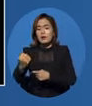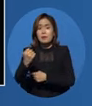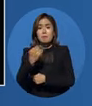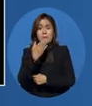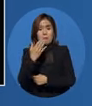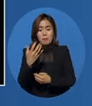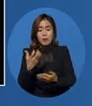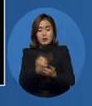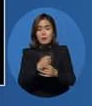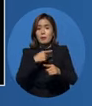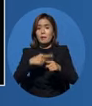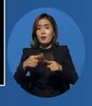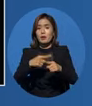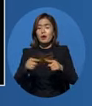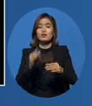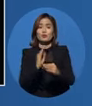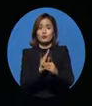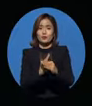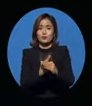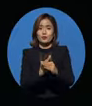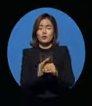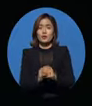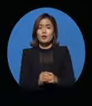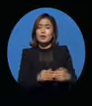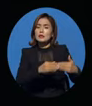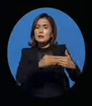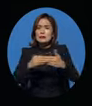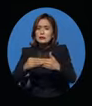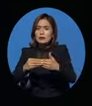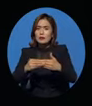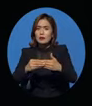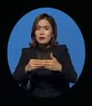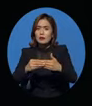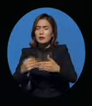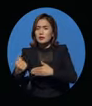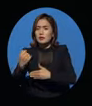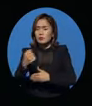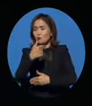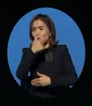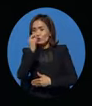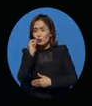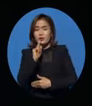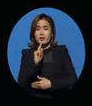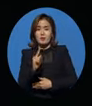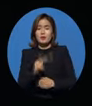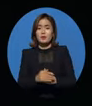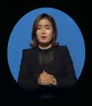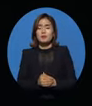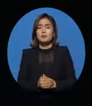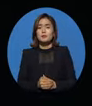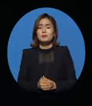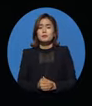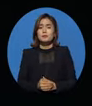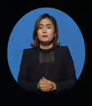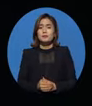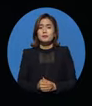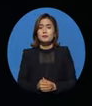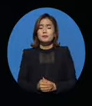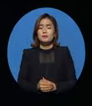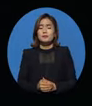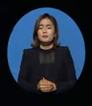있다 이렇게 평가를 하면서도 리더쉽이 좀 불안하다 는 그런 말이 있습니다 평가가 있습니다